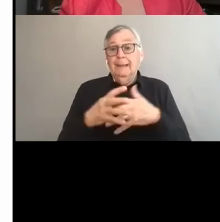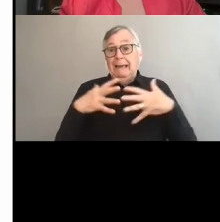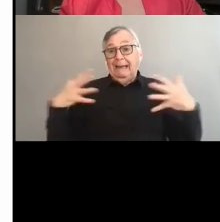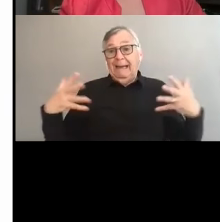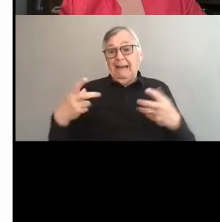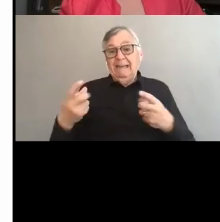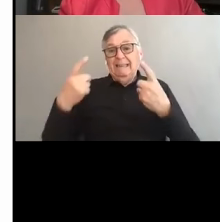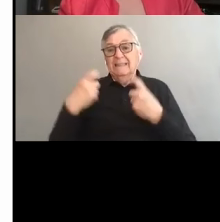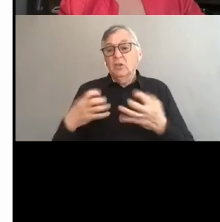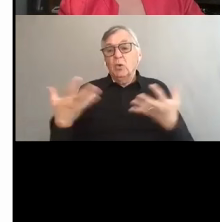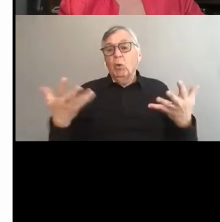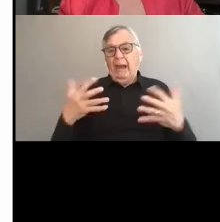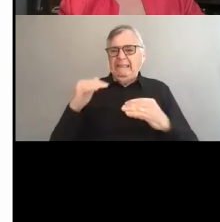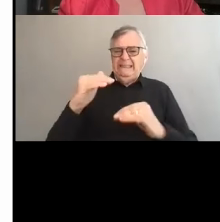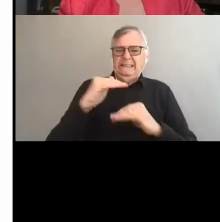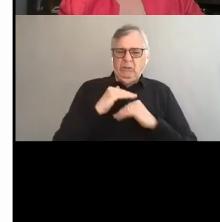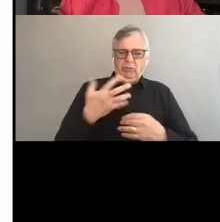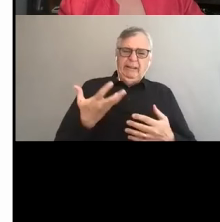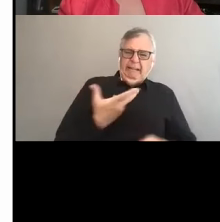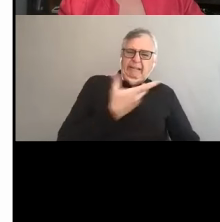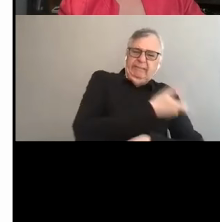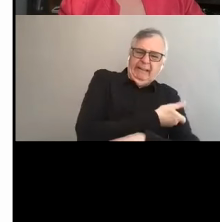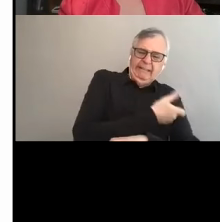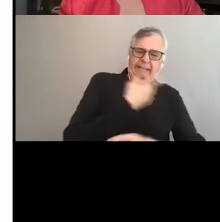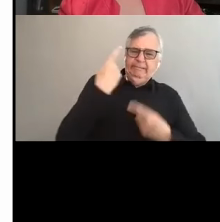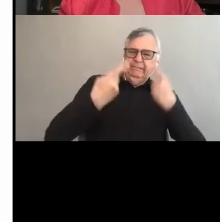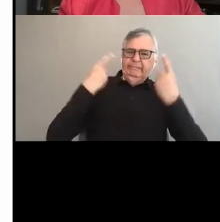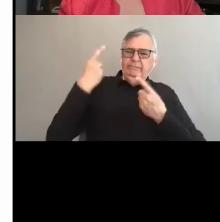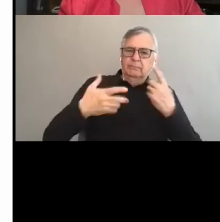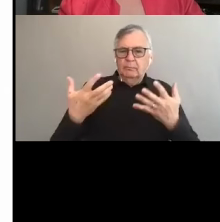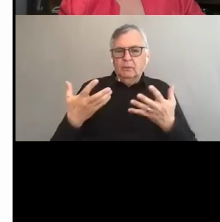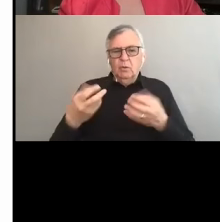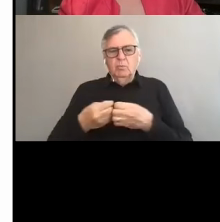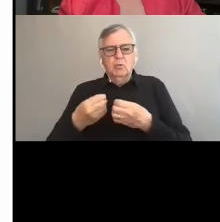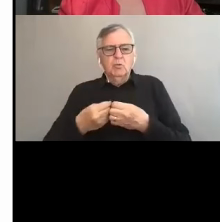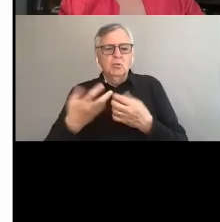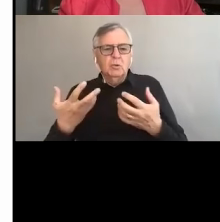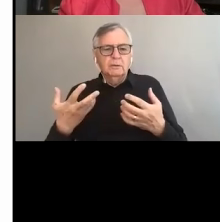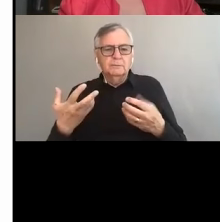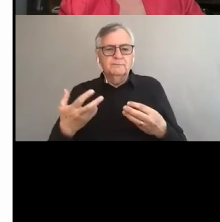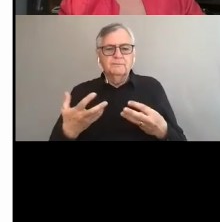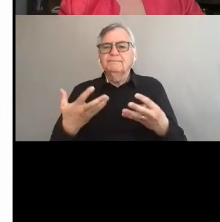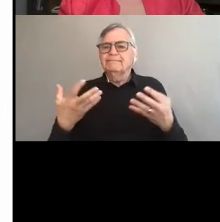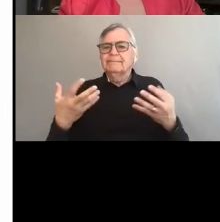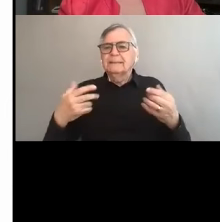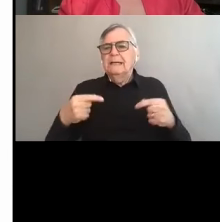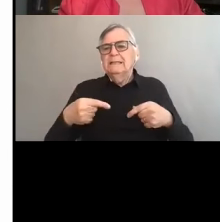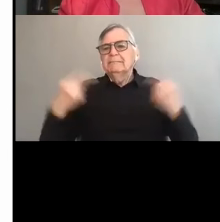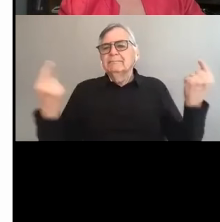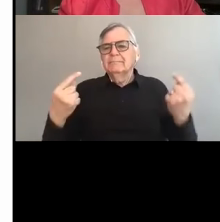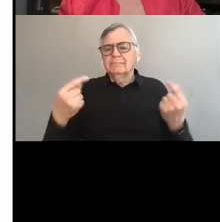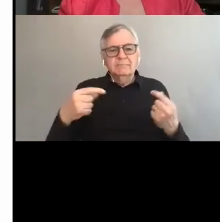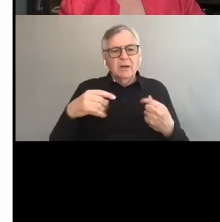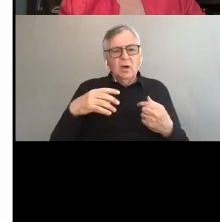la sécurité. Donc, au début, les premières questions de sécurité qui se sont posées, ce sont les questions de réaction